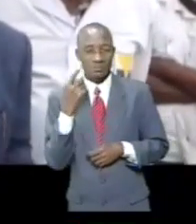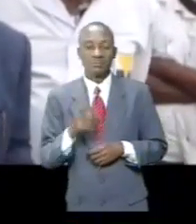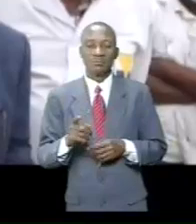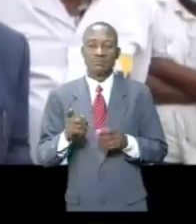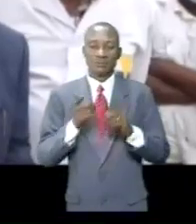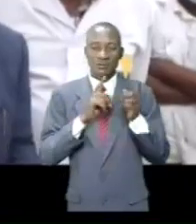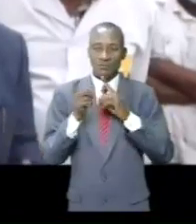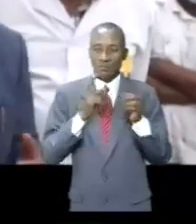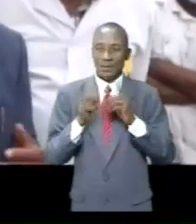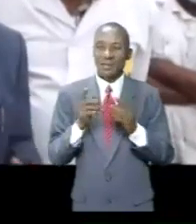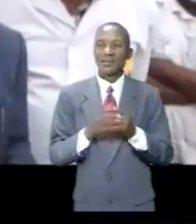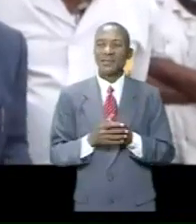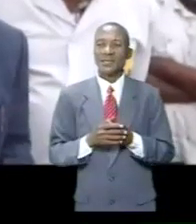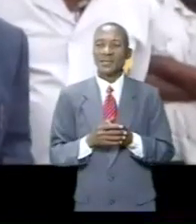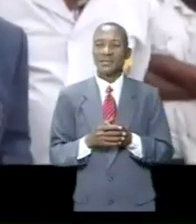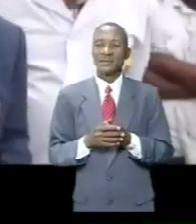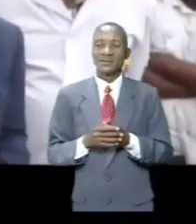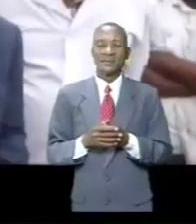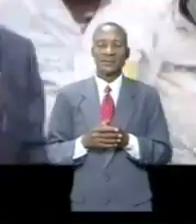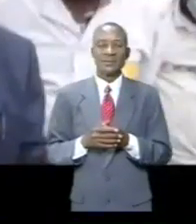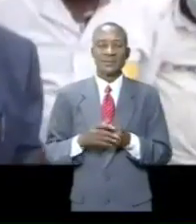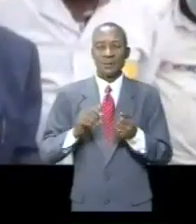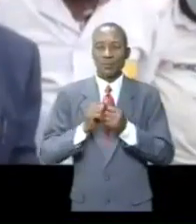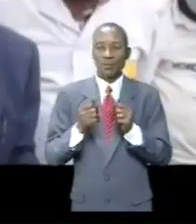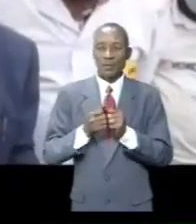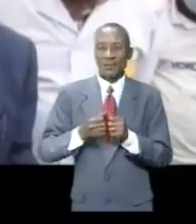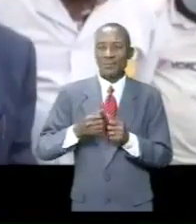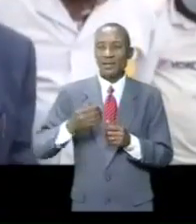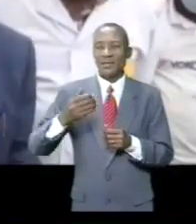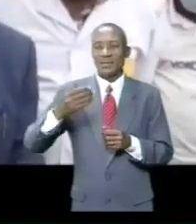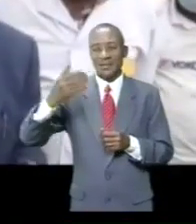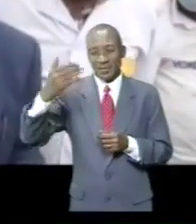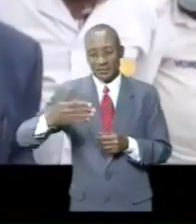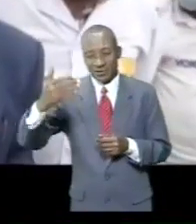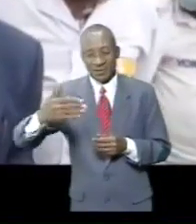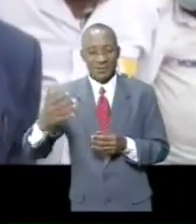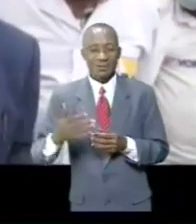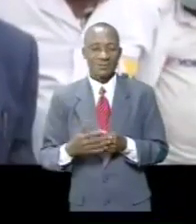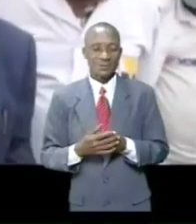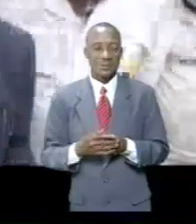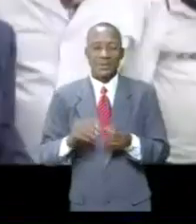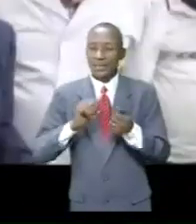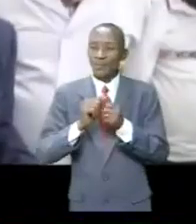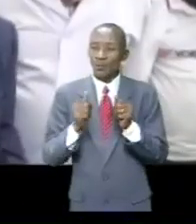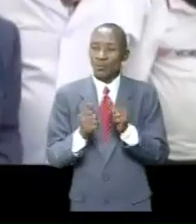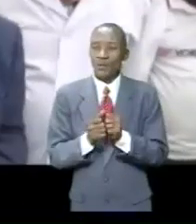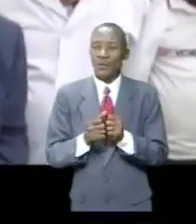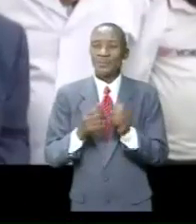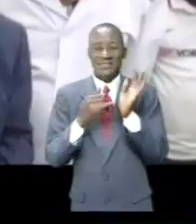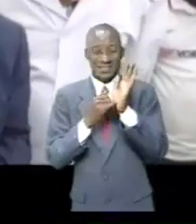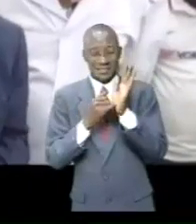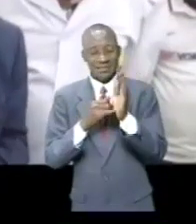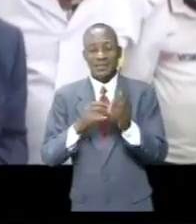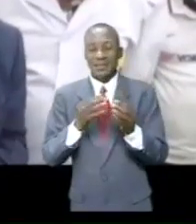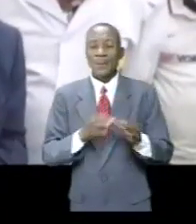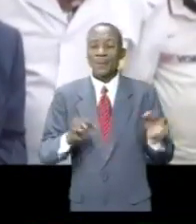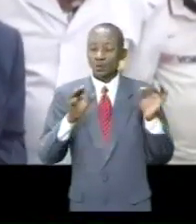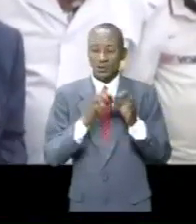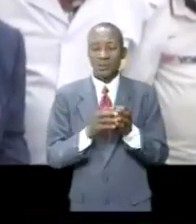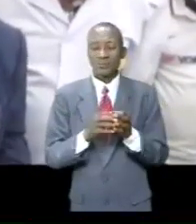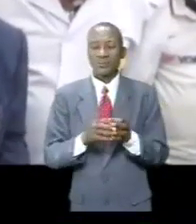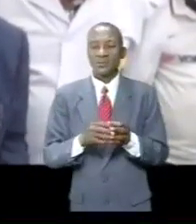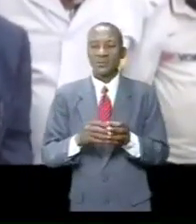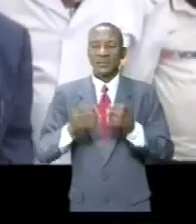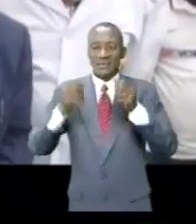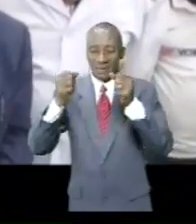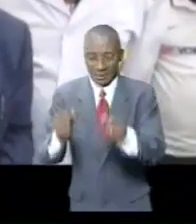civisme. C'est un élément important. Le problème qu'on a, c'est le parking. Nous pensons, nous l'OVD, que